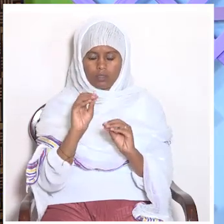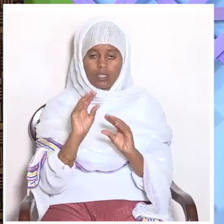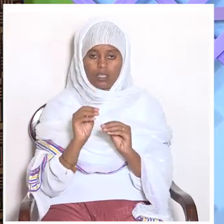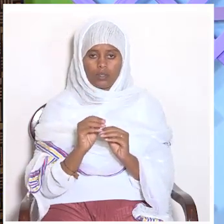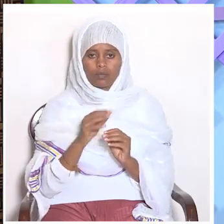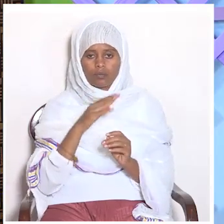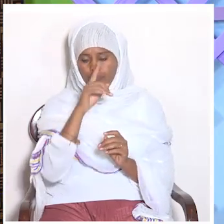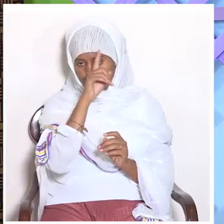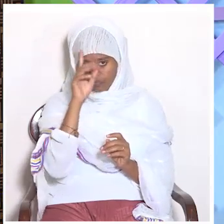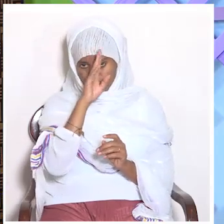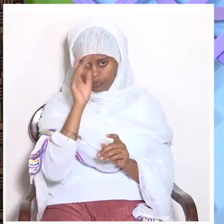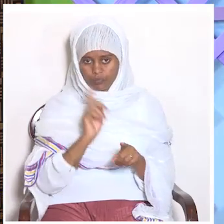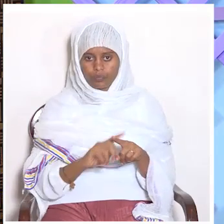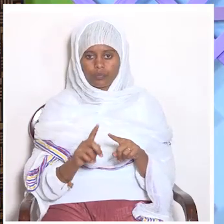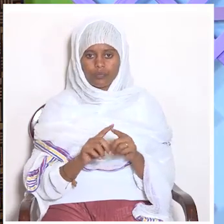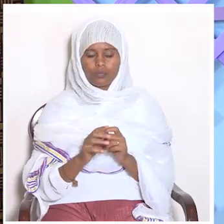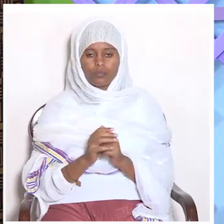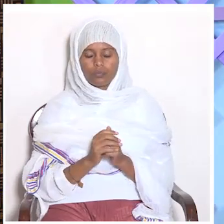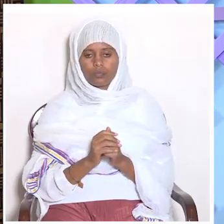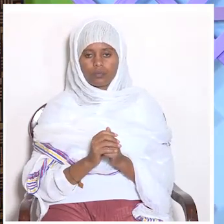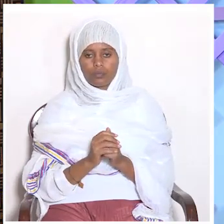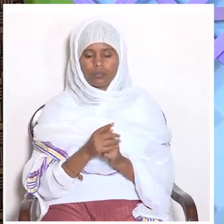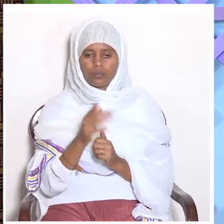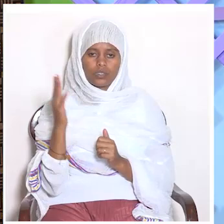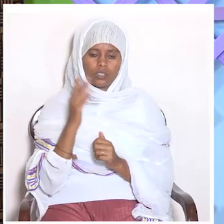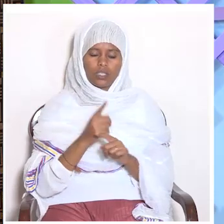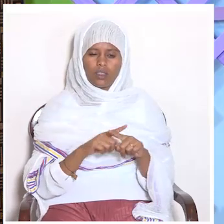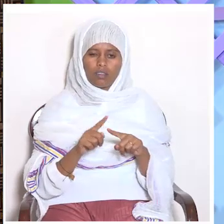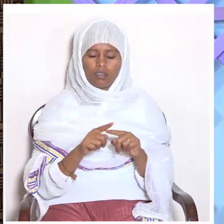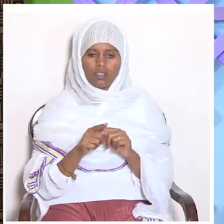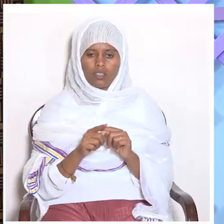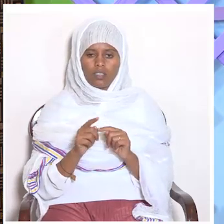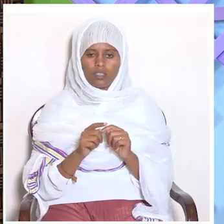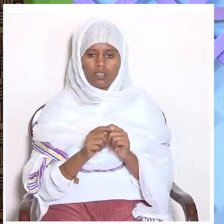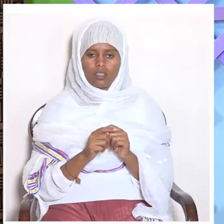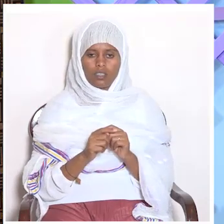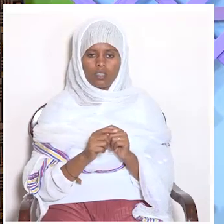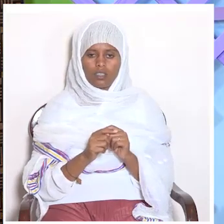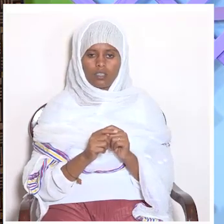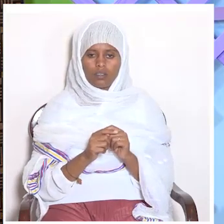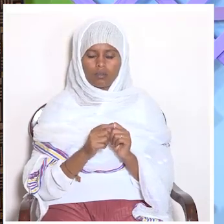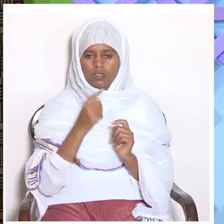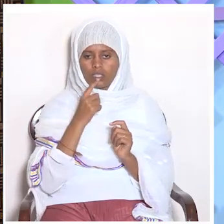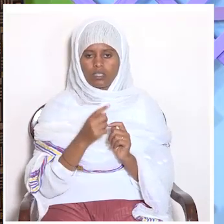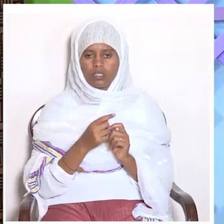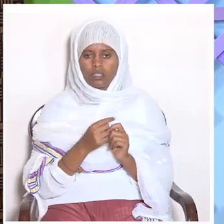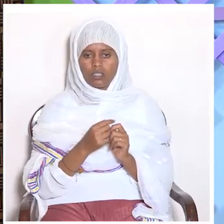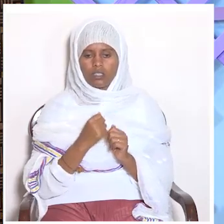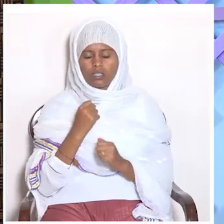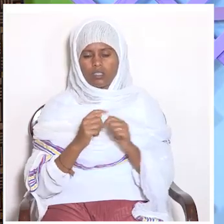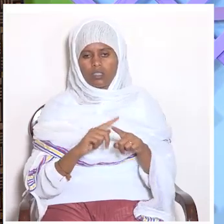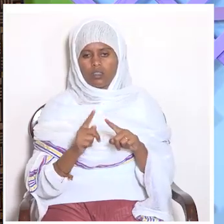ዘረዳእናን ዝምህረናን ወተንሳኣት ማርያም ፍጡነ ብውኡት ምዋእል በቲ ግዜቲ ቀልጢፋ እዩ ዝብል በቲ ግዜቲ ምስ ነገራት